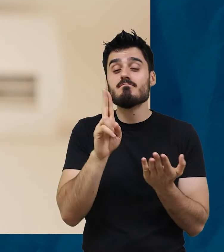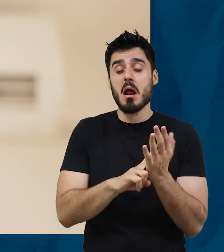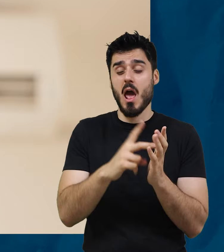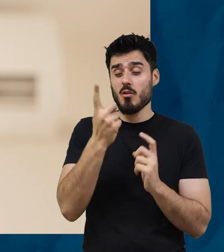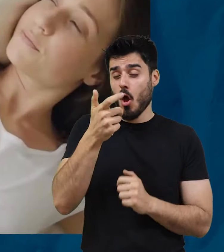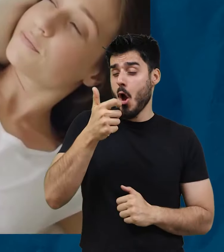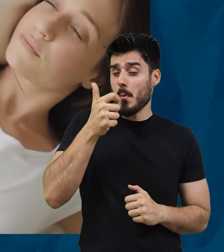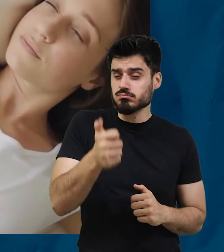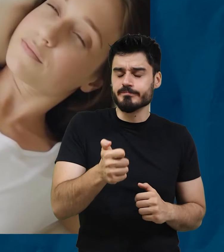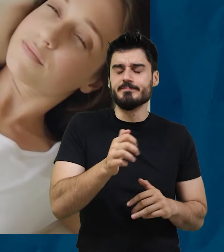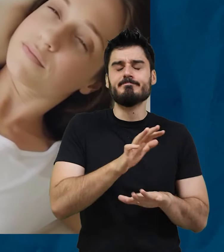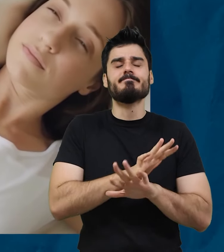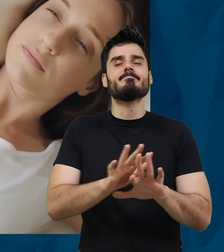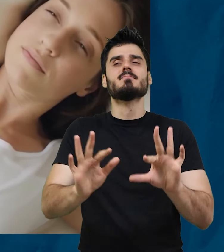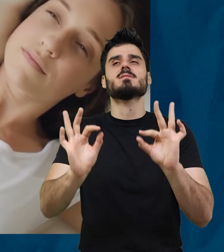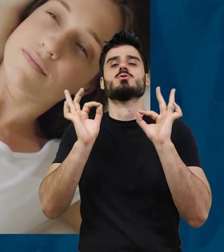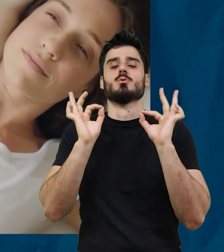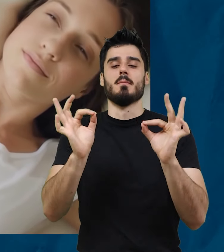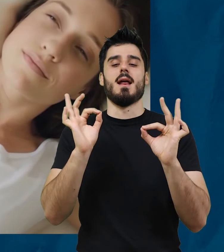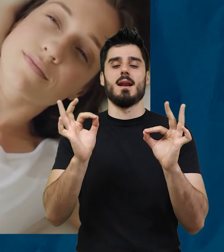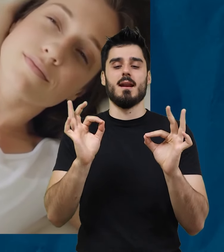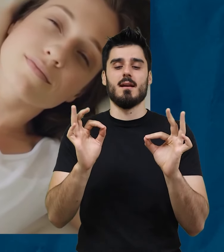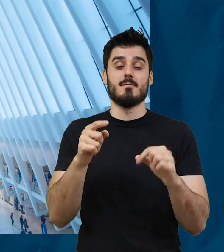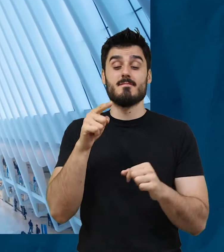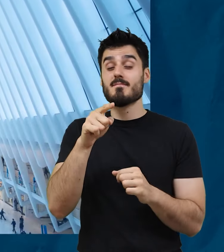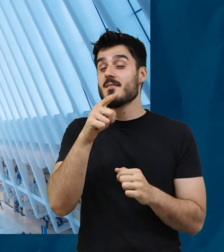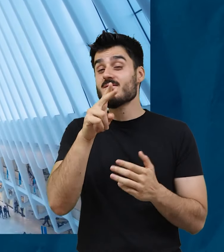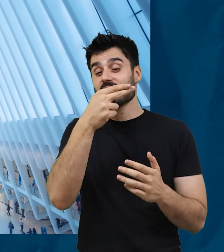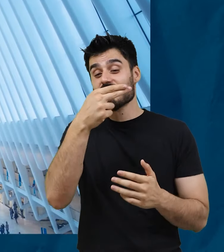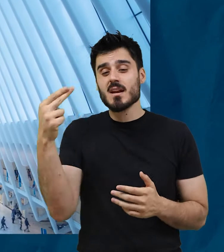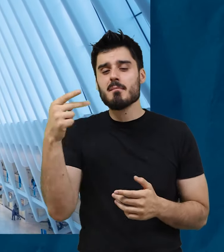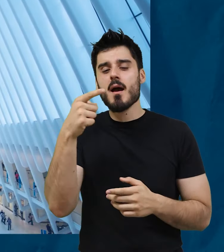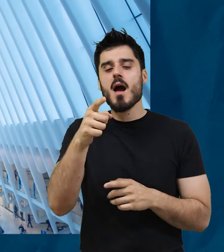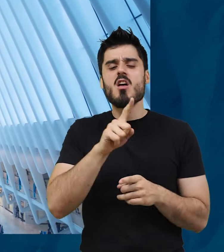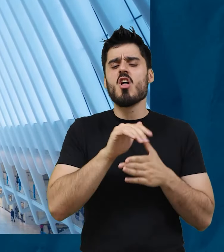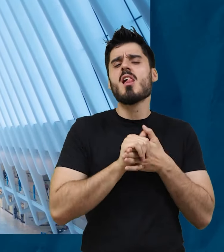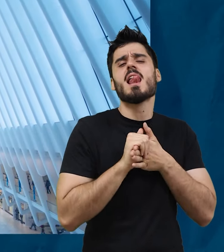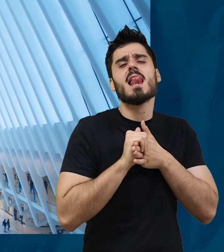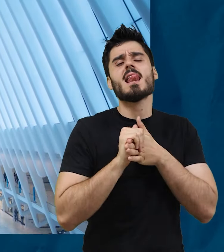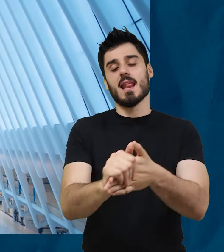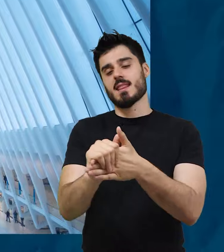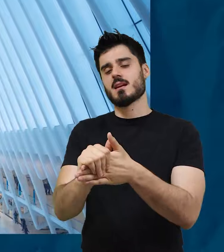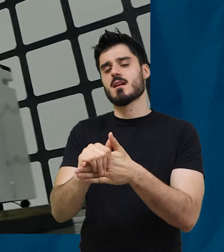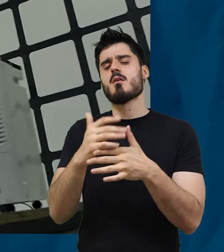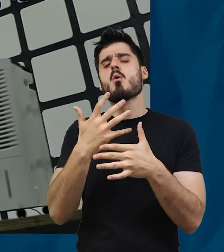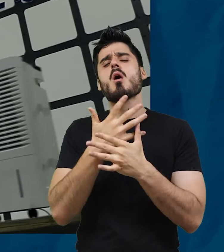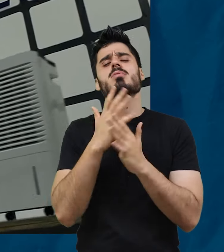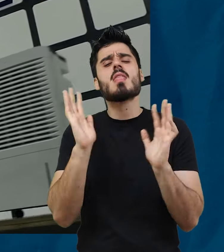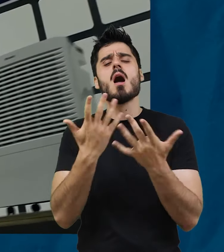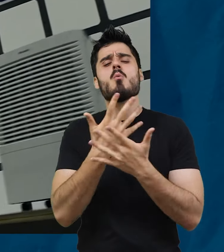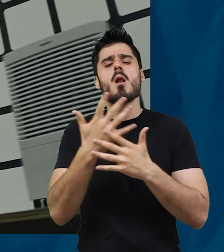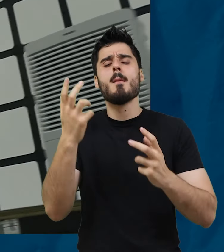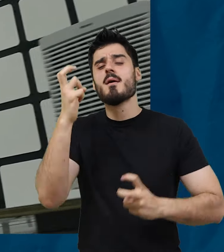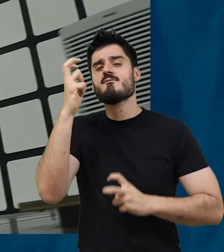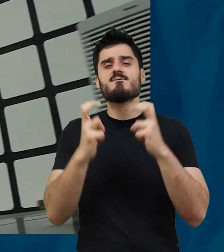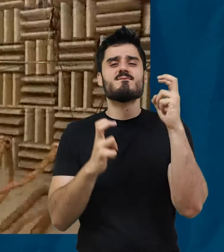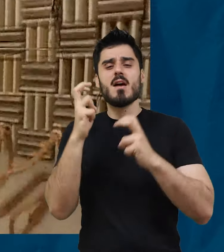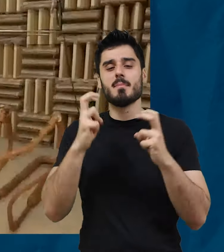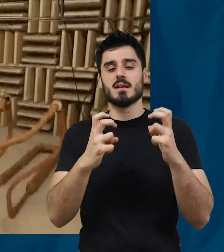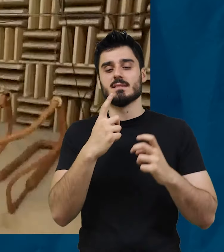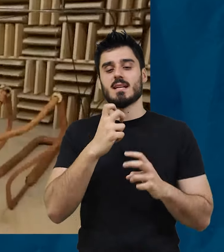копче и всичко да ви е наред. Гри е лидер на пазара и най-големият производител в света на специализирани уреди